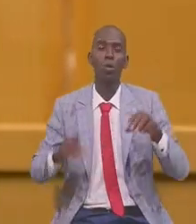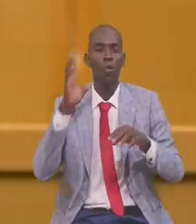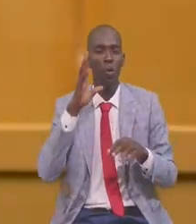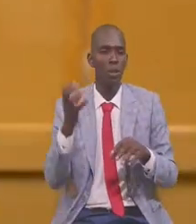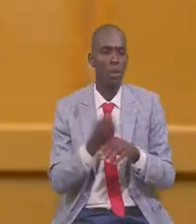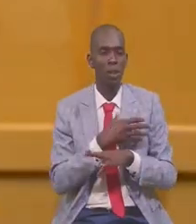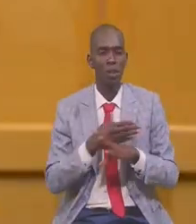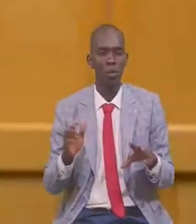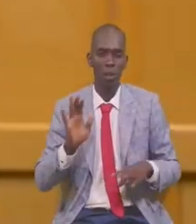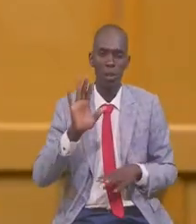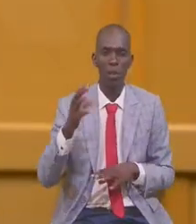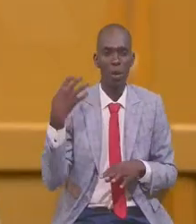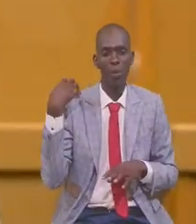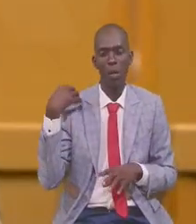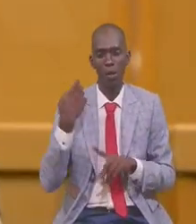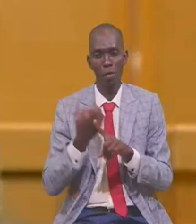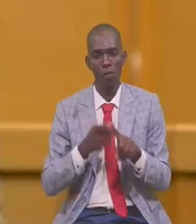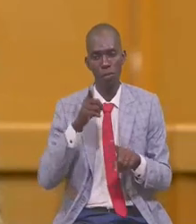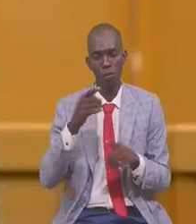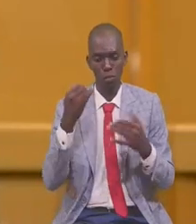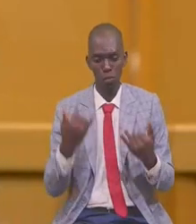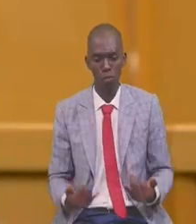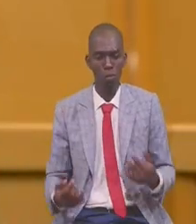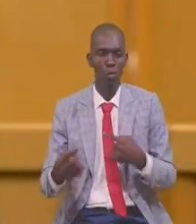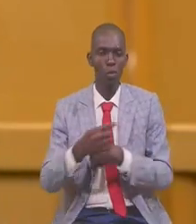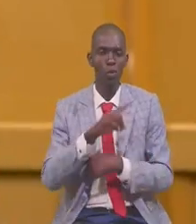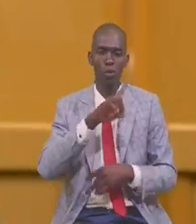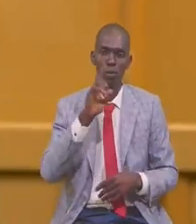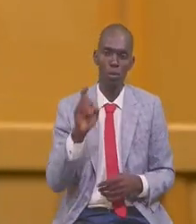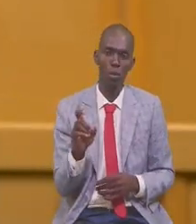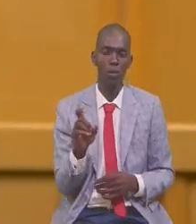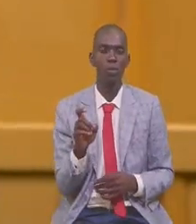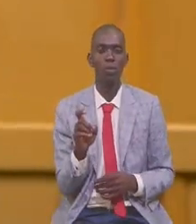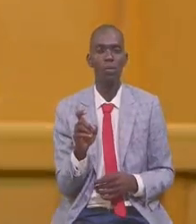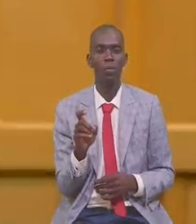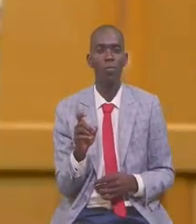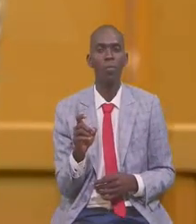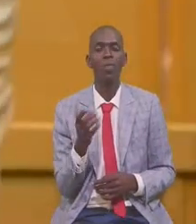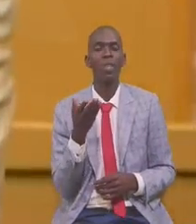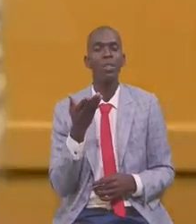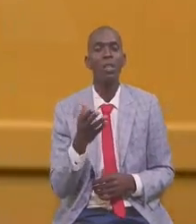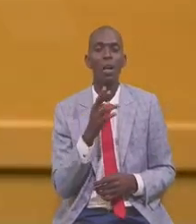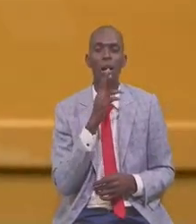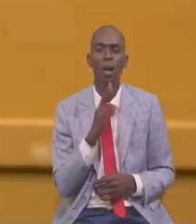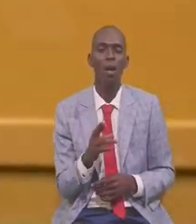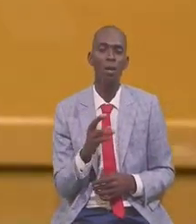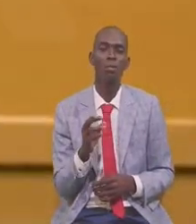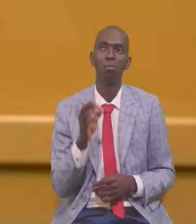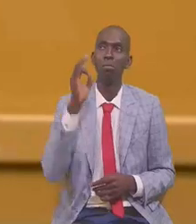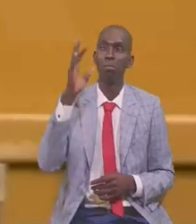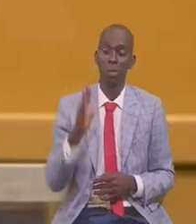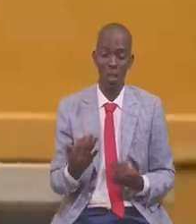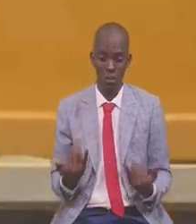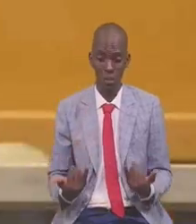ton maître au-dessus de ta tête? Aujourd'hui, il y a des ministres